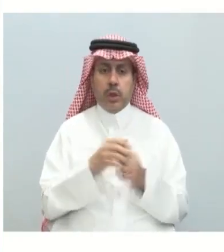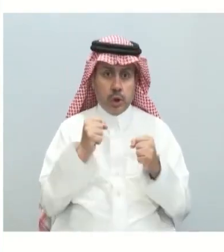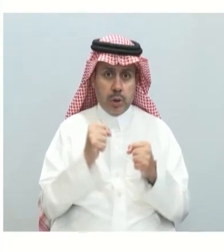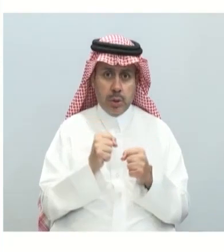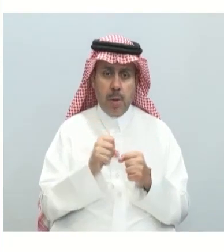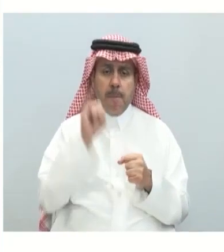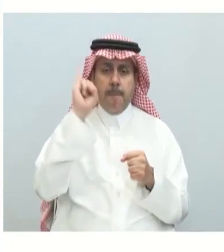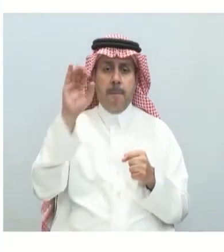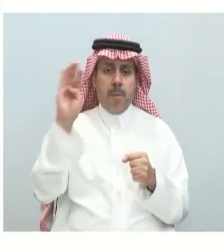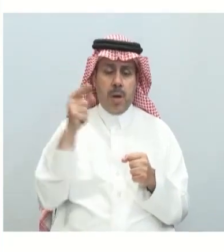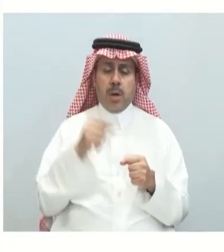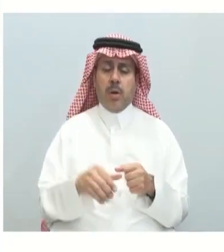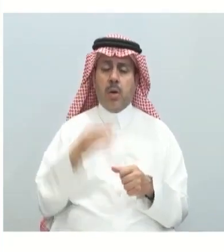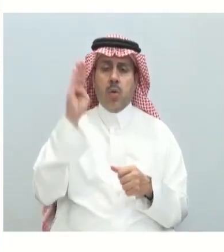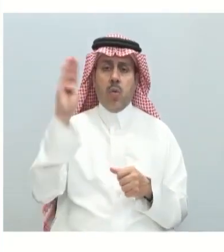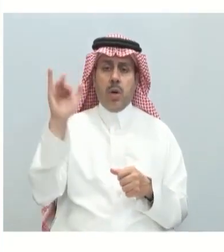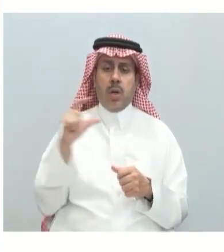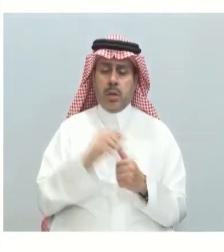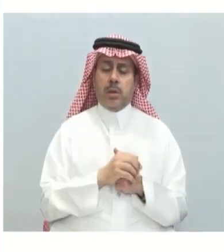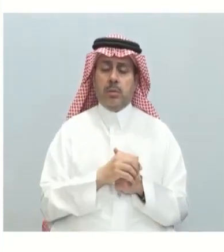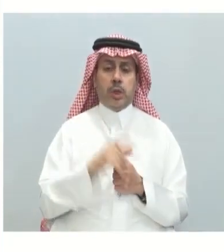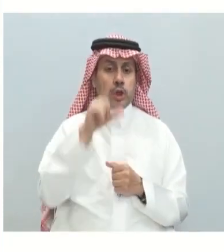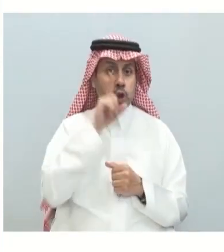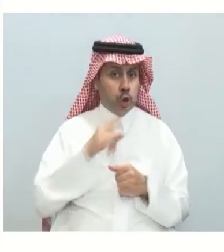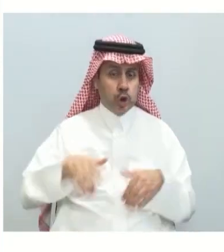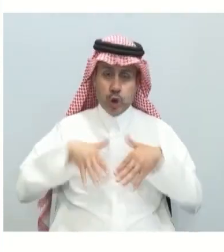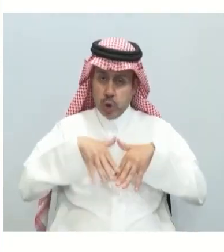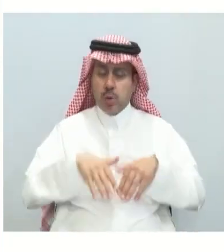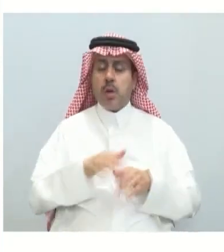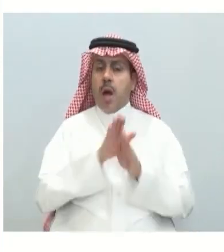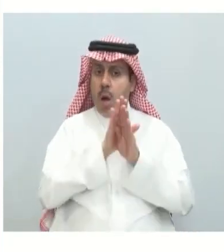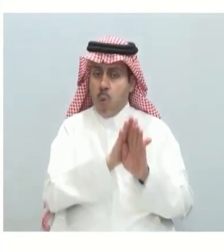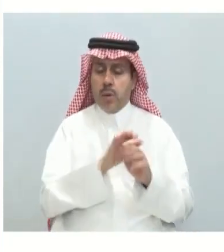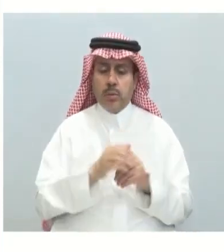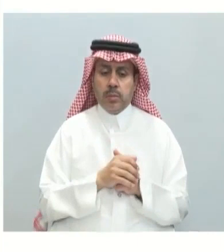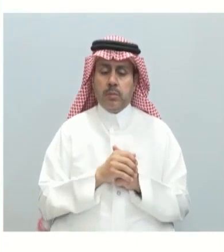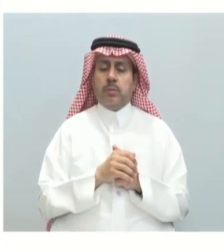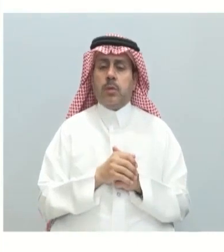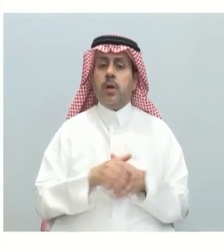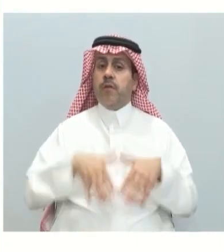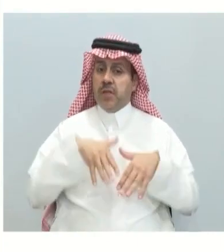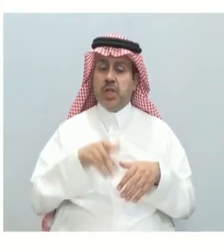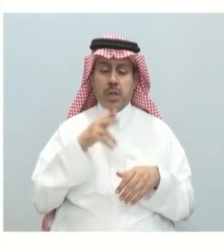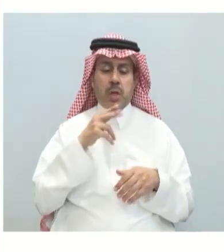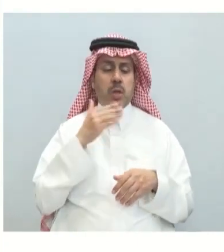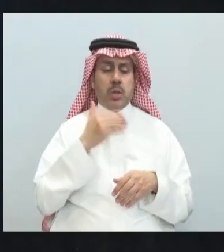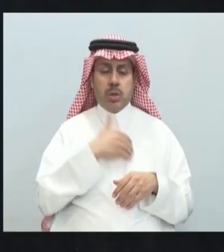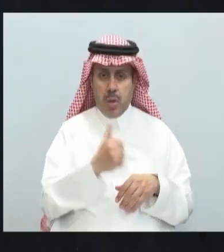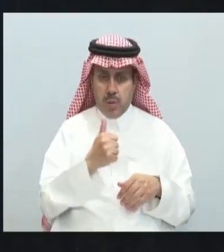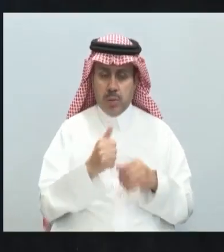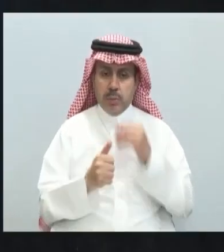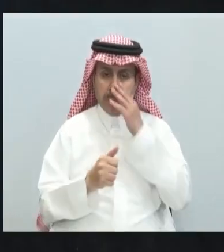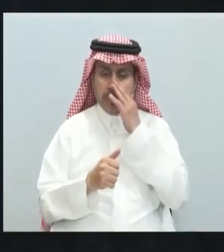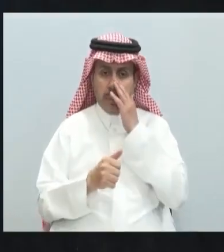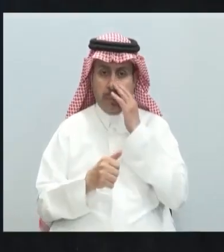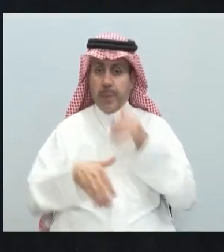مكرا وكيدا والمقصود بالجن اعوان بني ادم والا هناك من الجن الصالحون والمقسطون